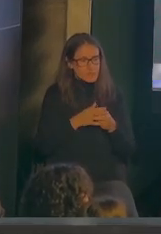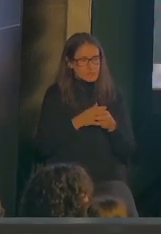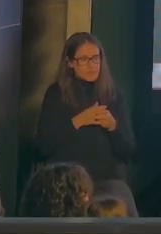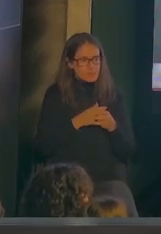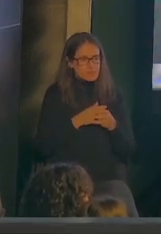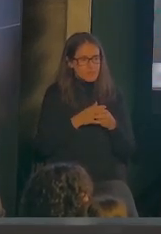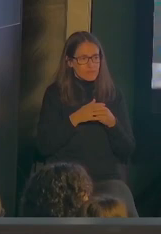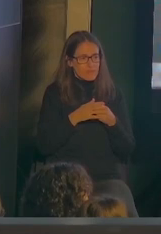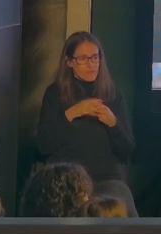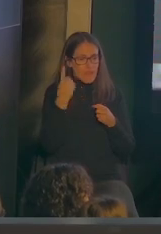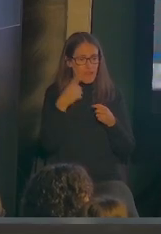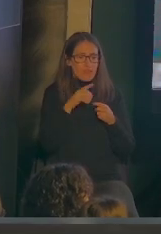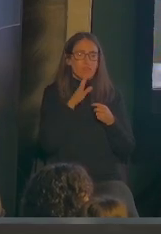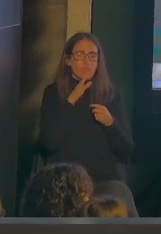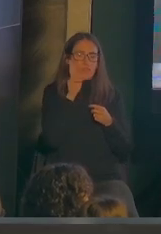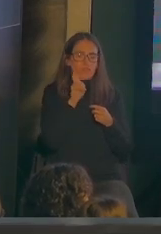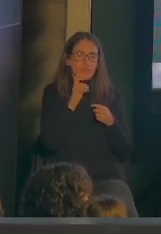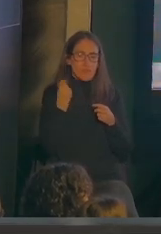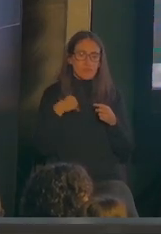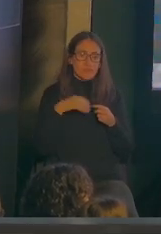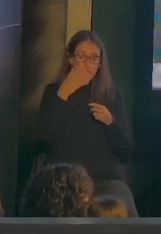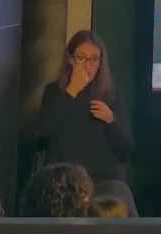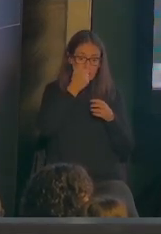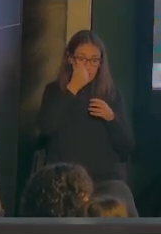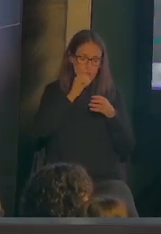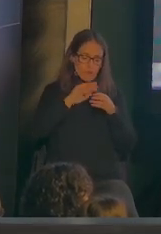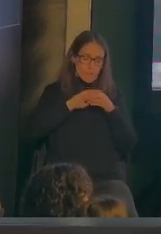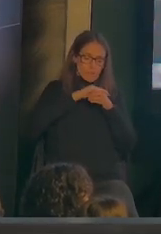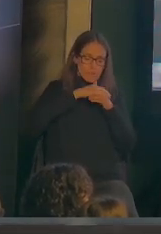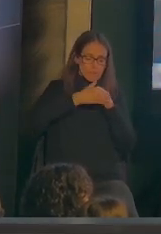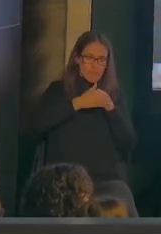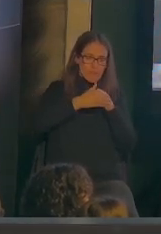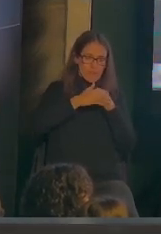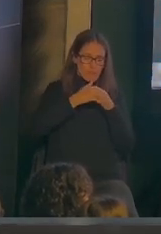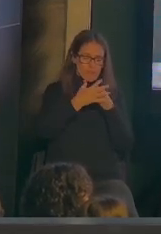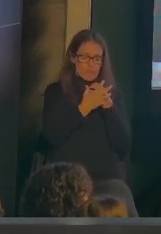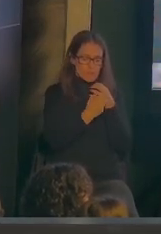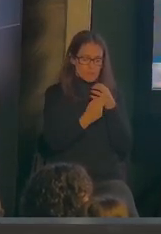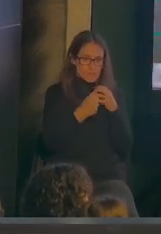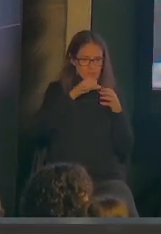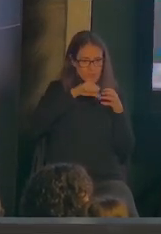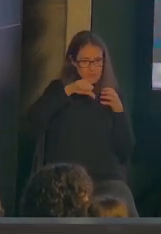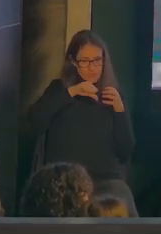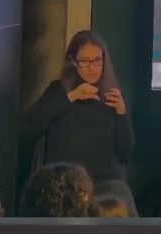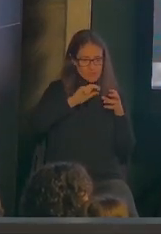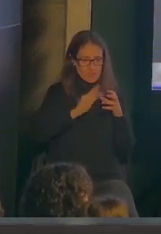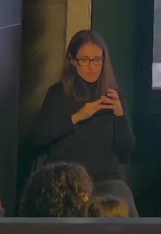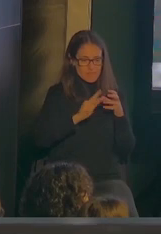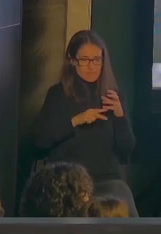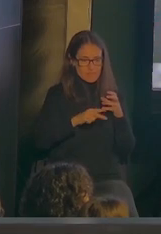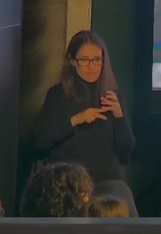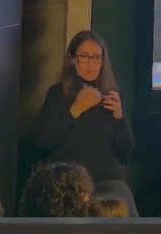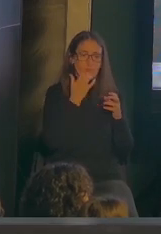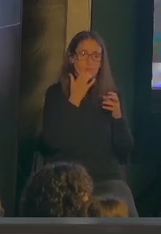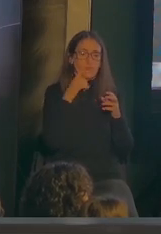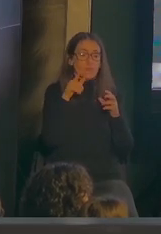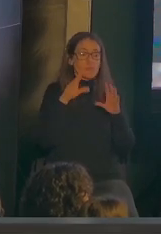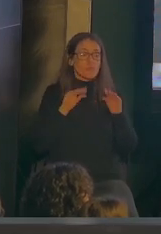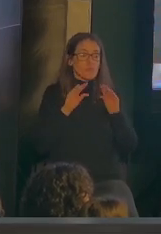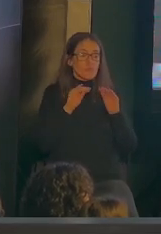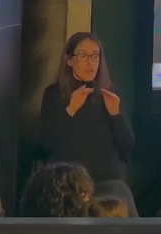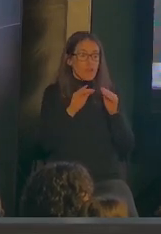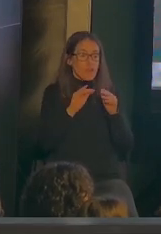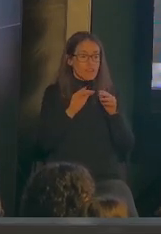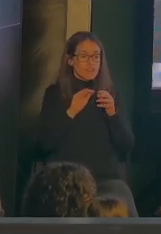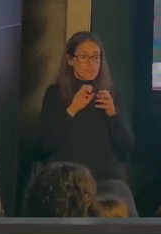està en les pells dels cítrics, vale? En aquest cas de la llimona. Si quan toqueu un cítric, per exemple una mandarina, no? Que agafeu la pell